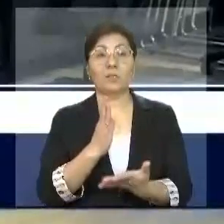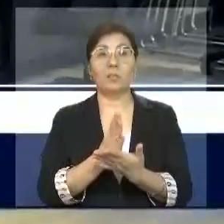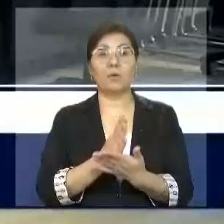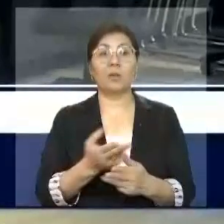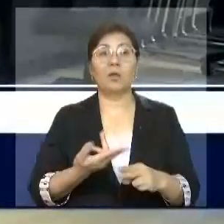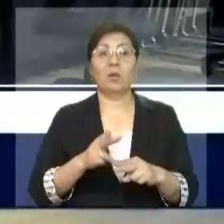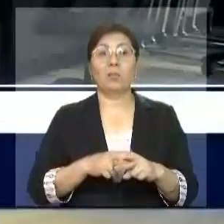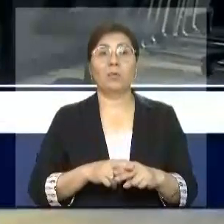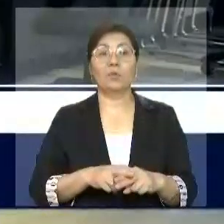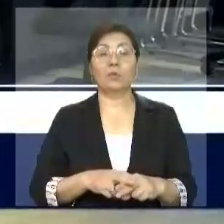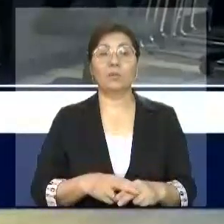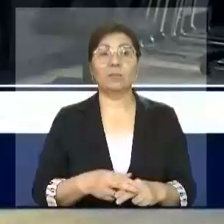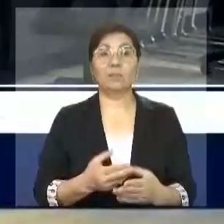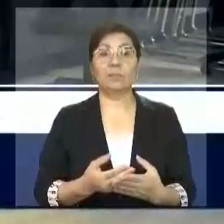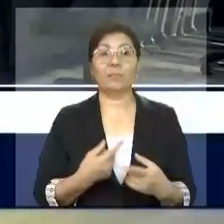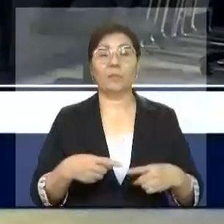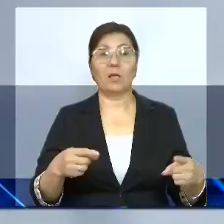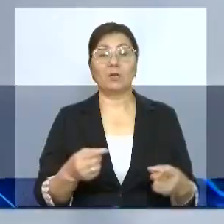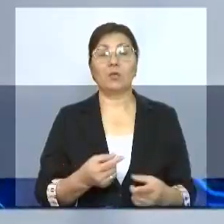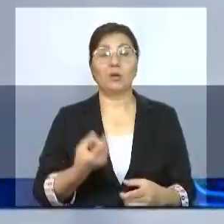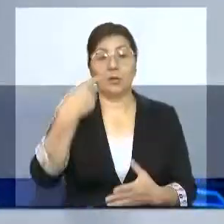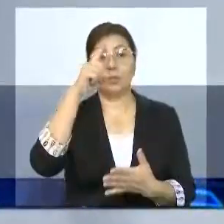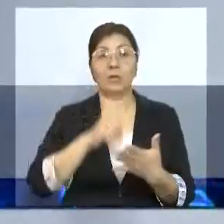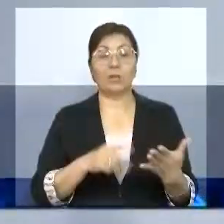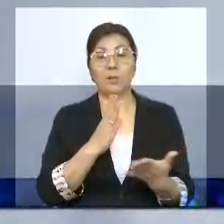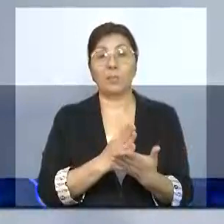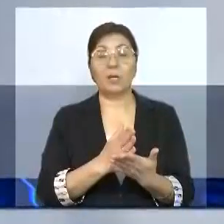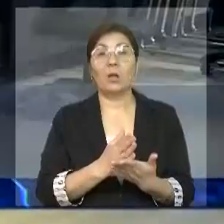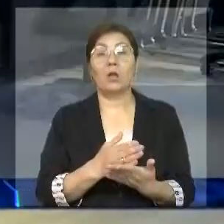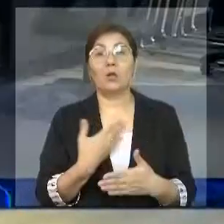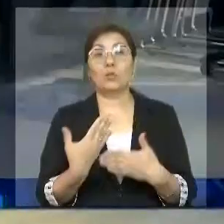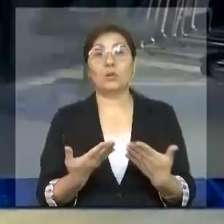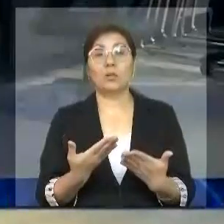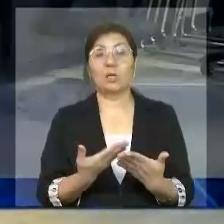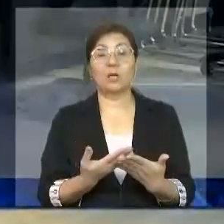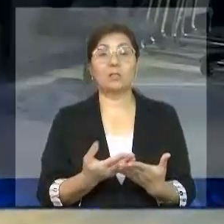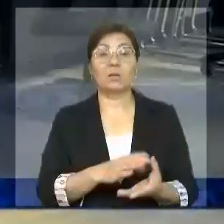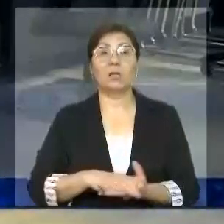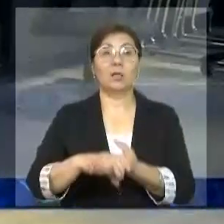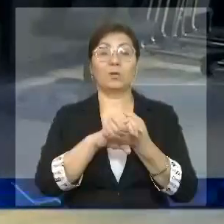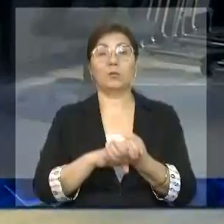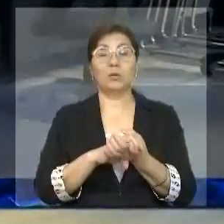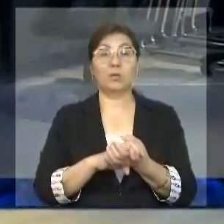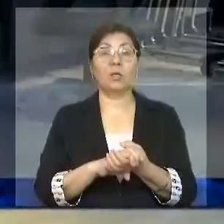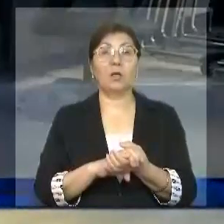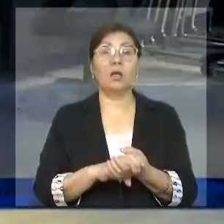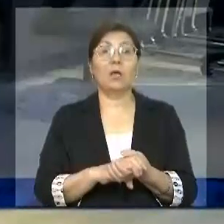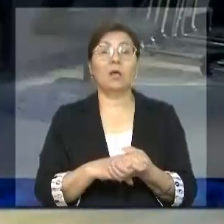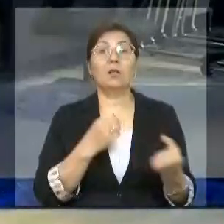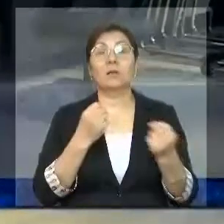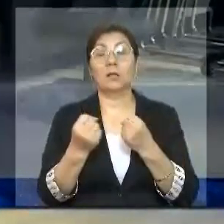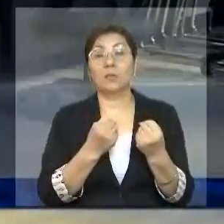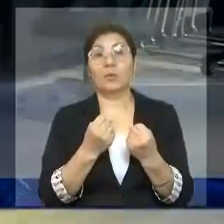Сол жердегі діни конфессиялар арасында әртүрлі діндер бар білесіздер. Олардың араларында сол татулықты одан сайын насихаттау мақсатында